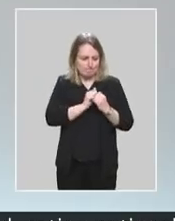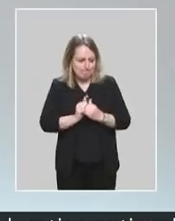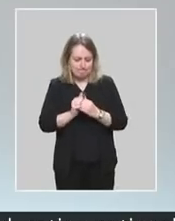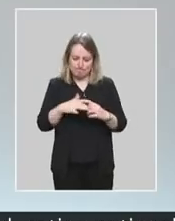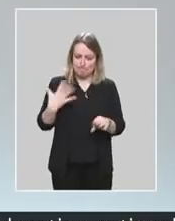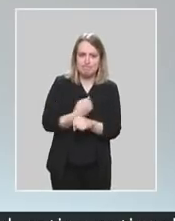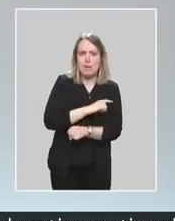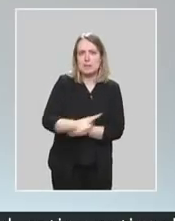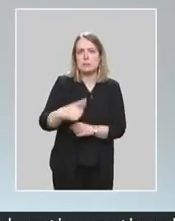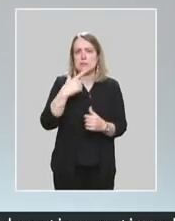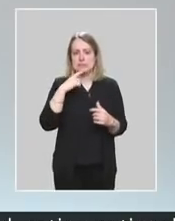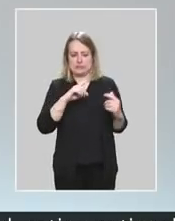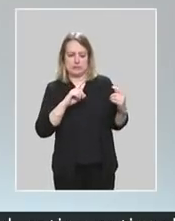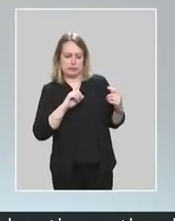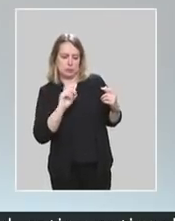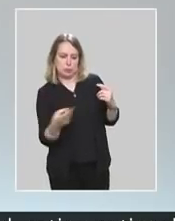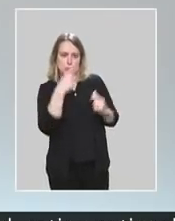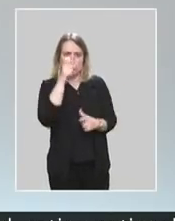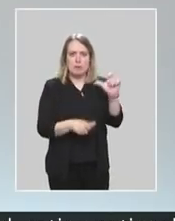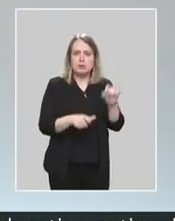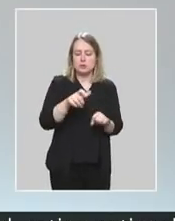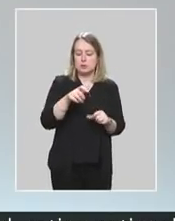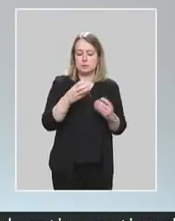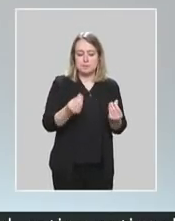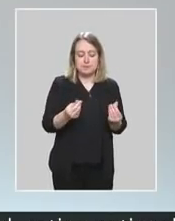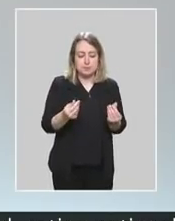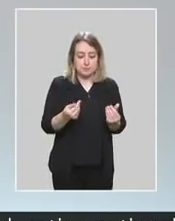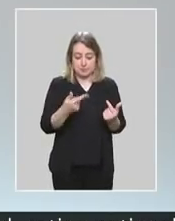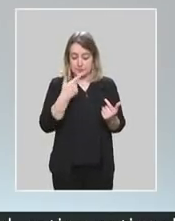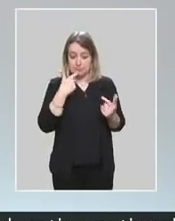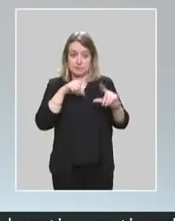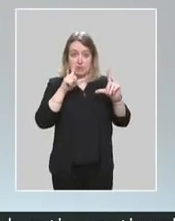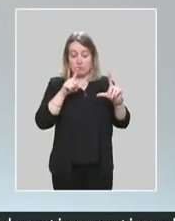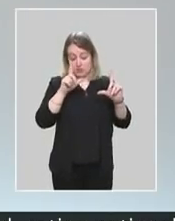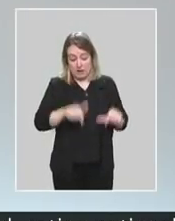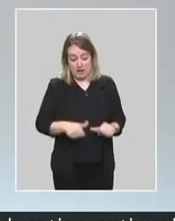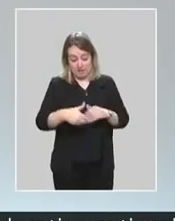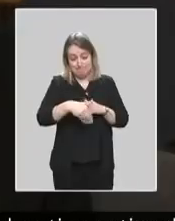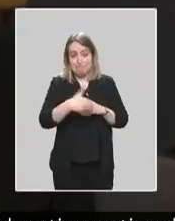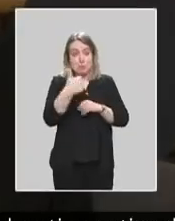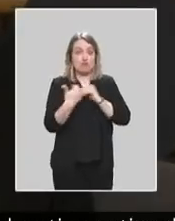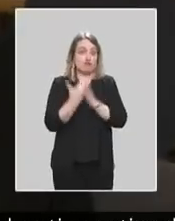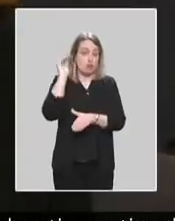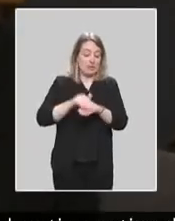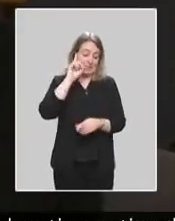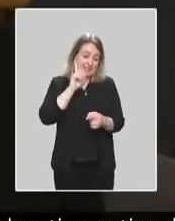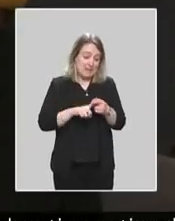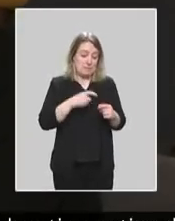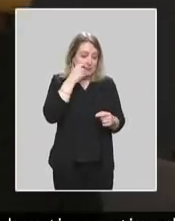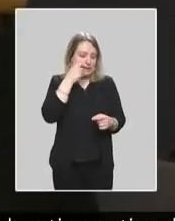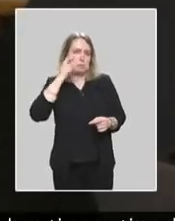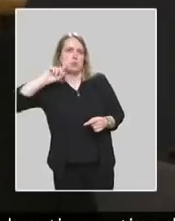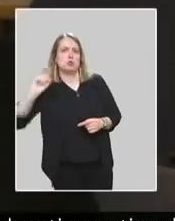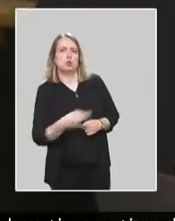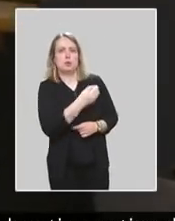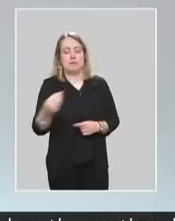nous, collectivement, n'arrivons pas à ce que l'ensemble des acteurs nécessaires soient présents dans les 24 heures pour faire les tests à tous les enfants. Donc